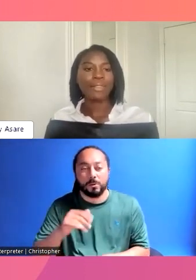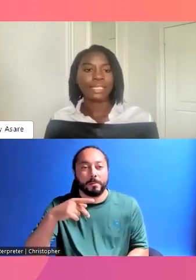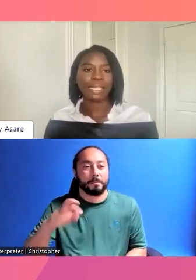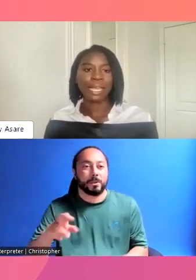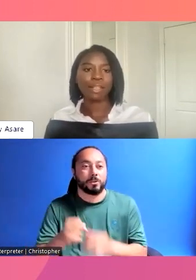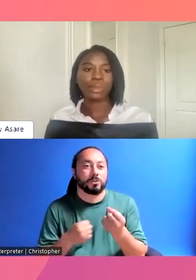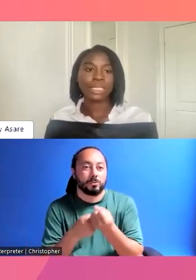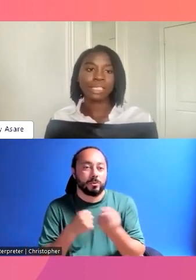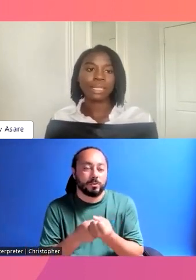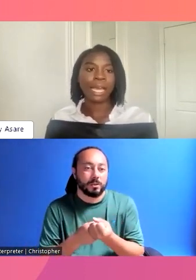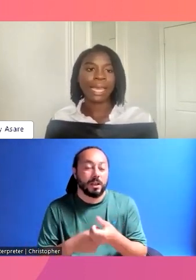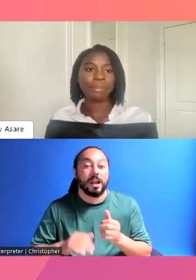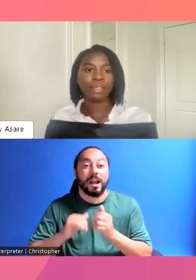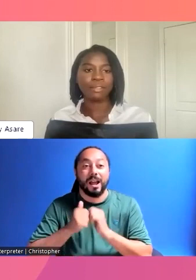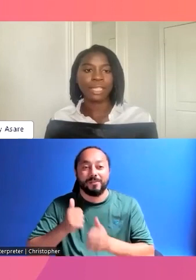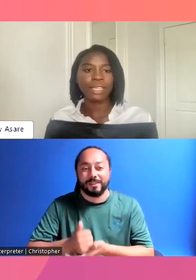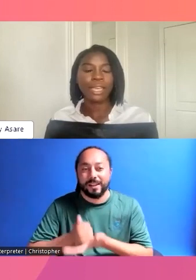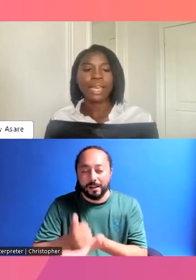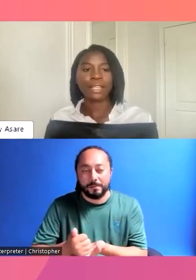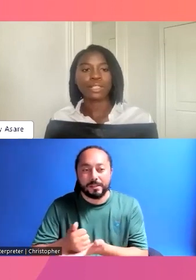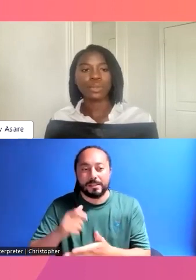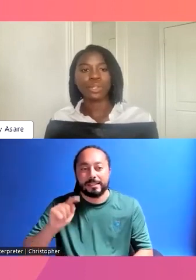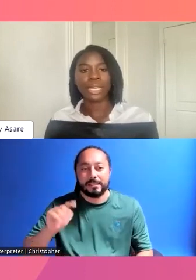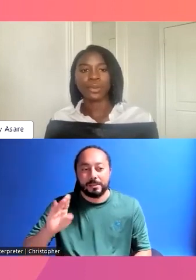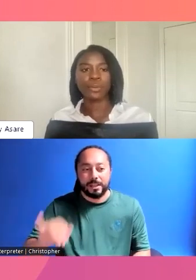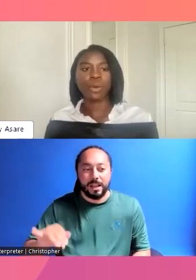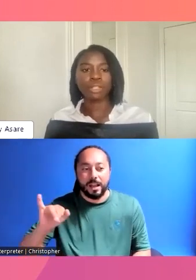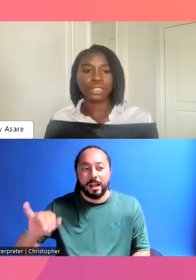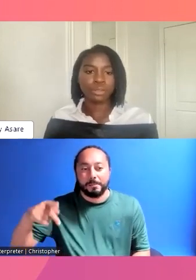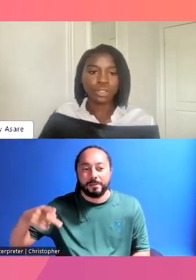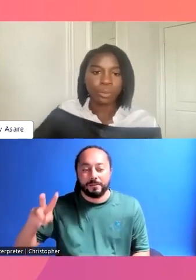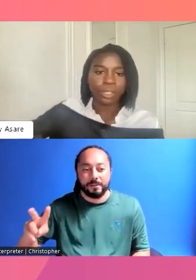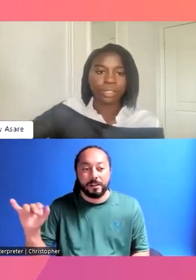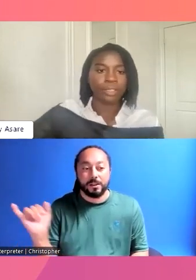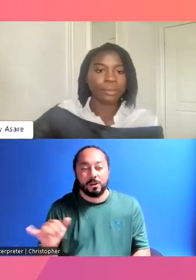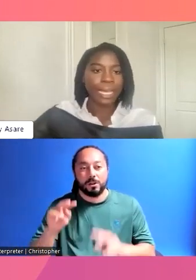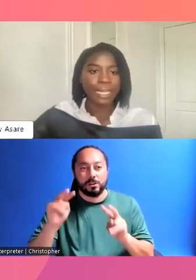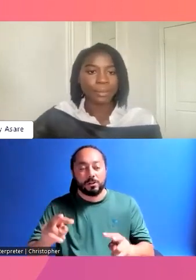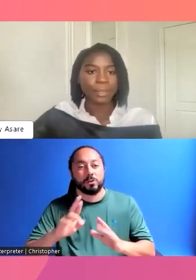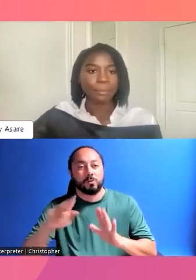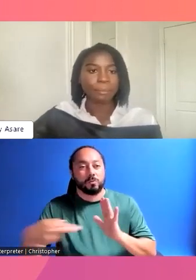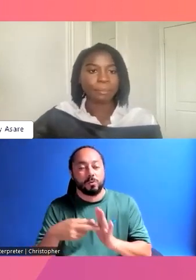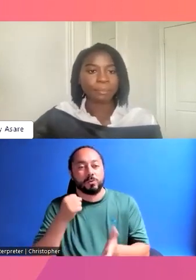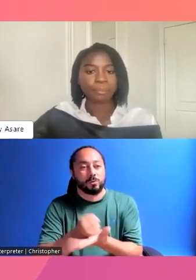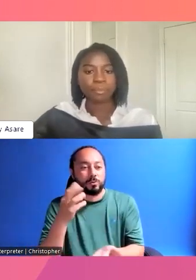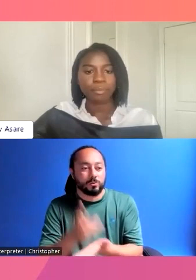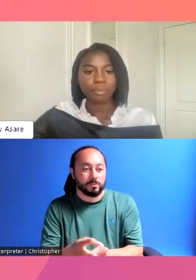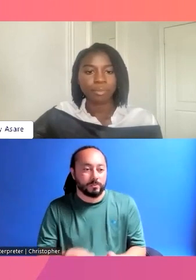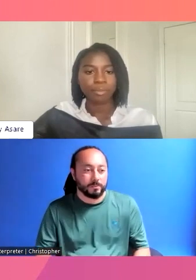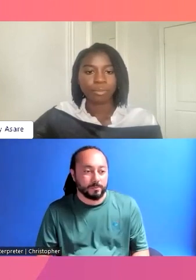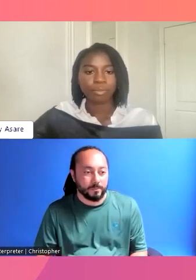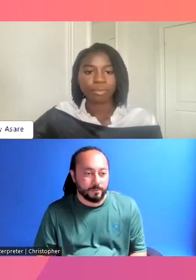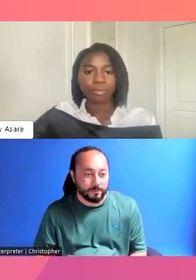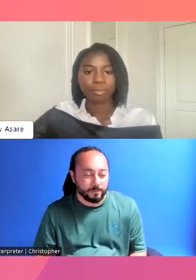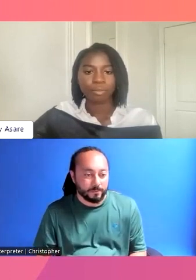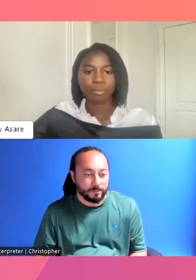l'appui par how les this can pairs help in et TBI comment and PV, cela and then peut also looking aider at the role dans of le cas social de workers l'AVC as well. et TC.